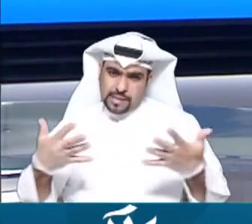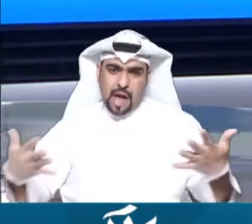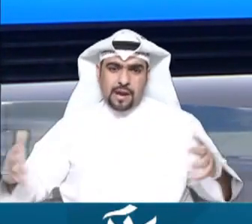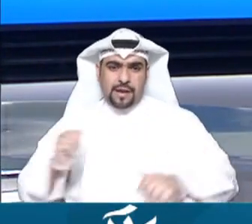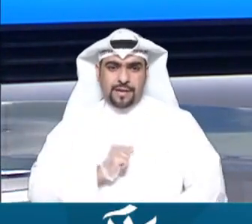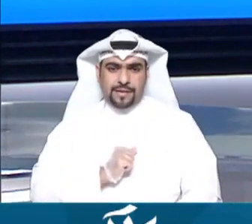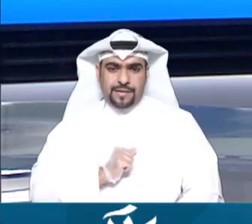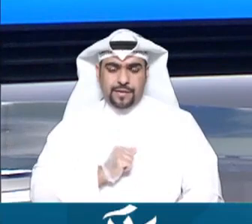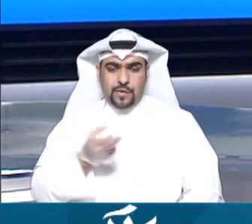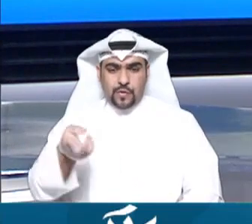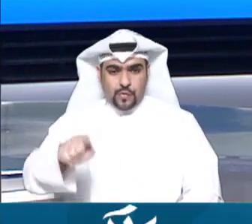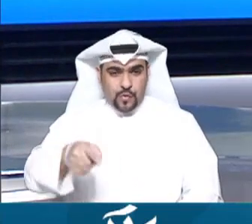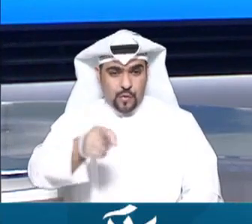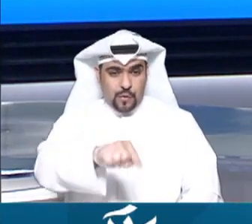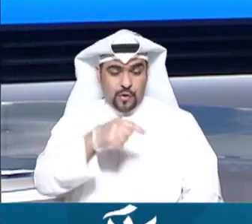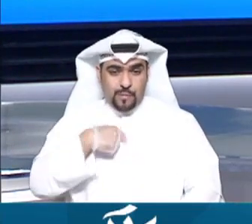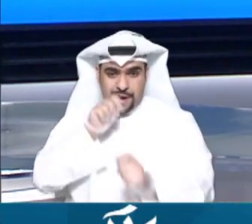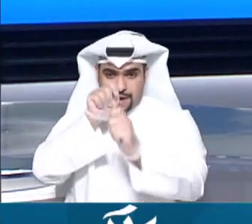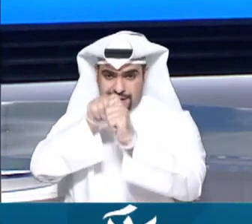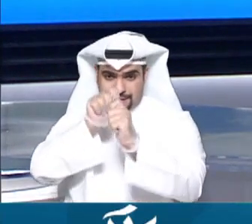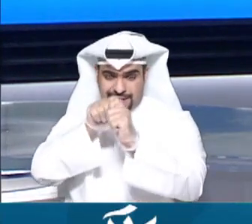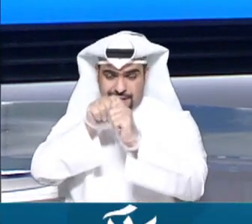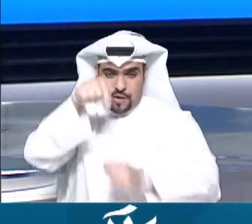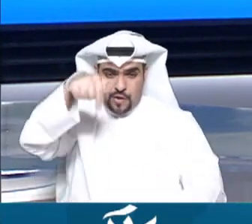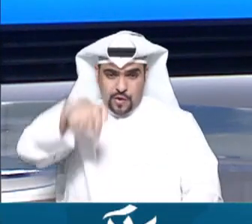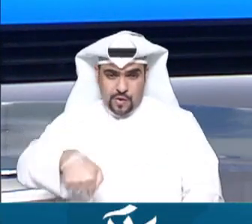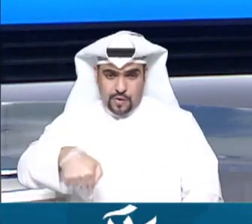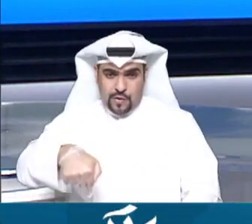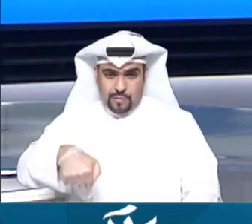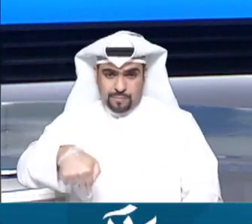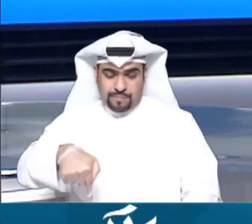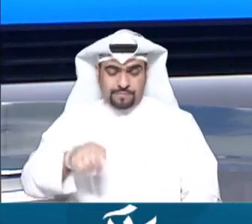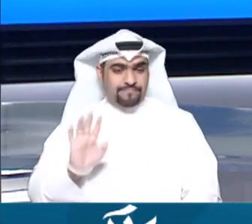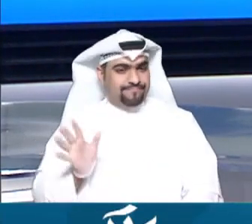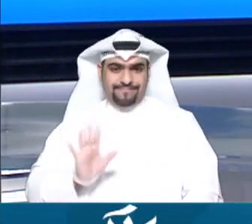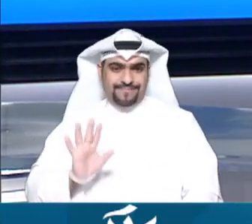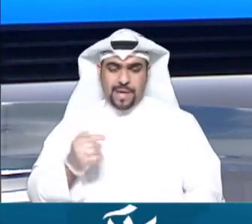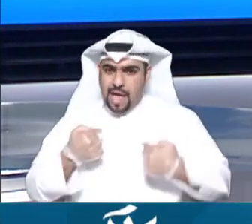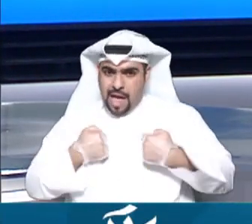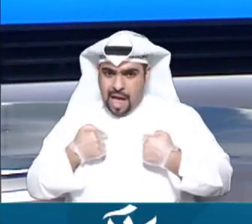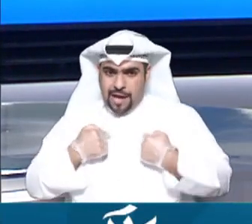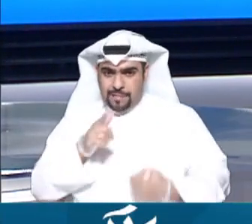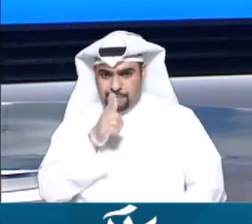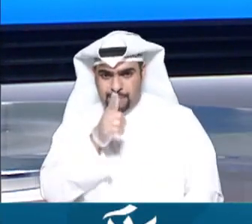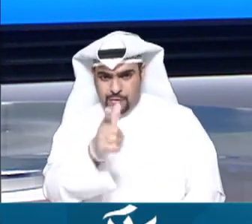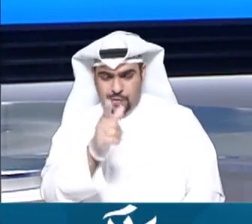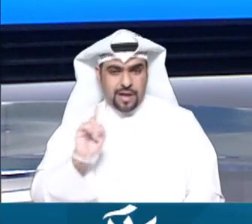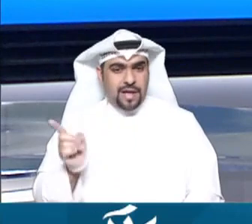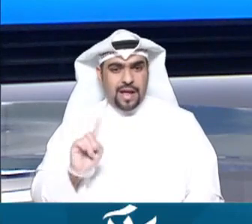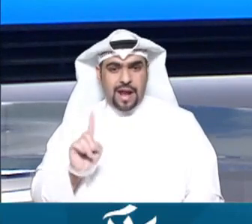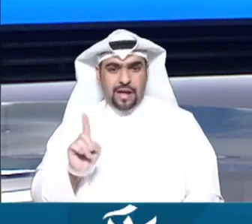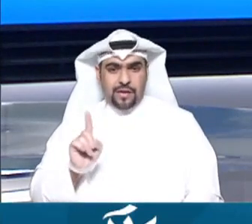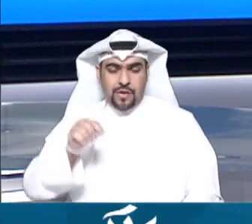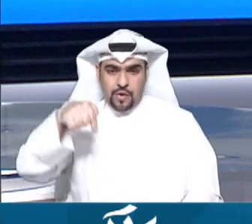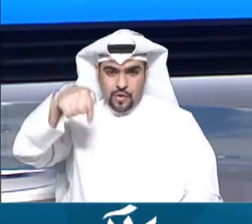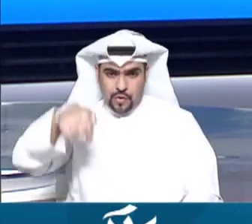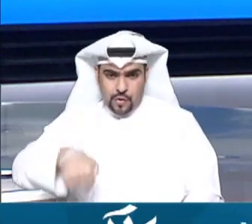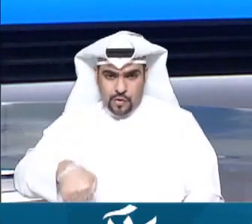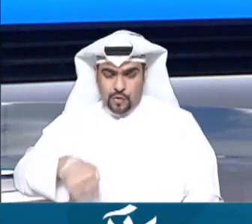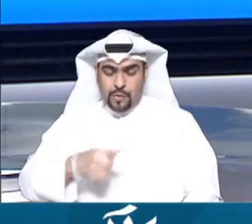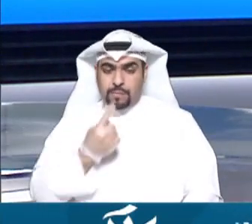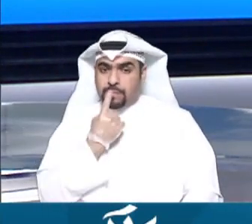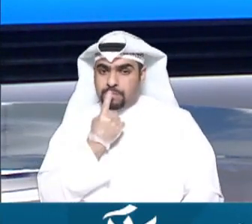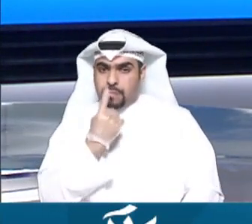معاكم حلقتي بنصيحة، لكن اليوم الختام مو عندي، الكلمة مو لنا، الكلمة اليوم لولي أمرنا،